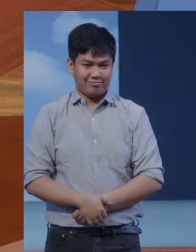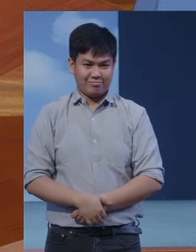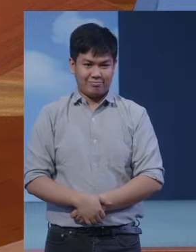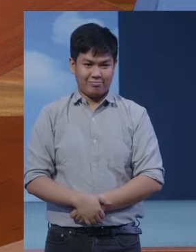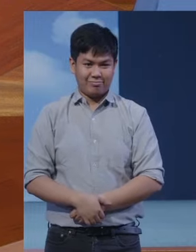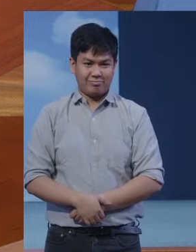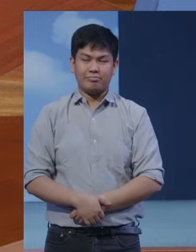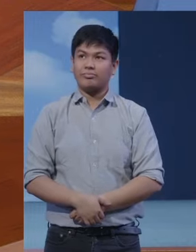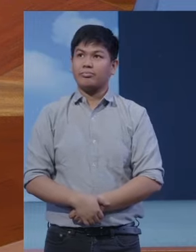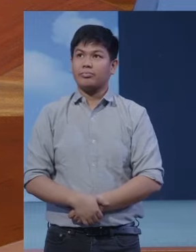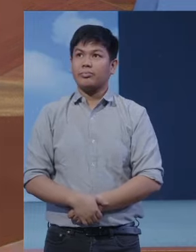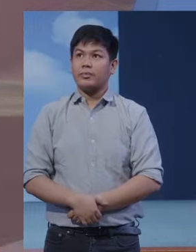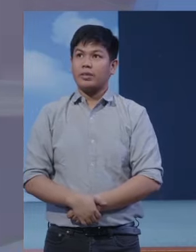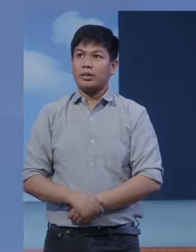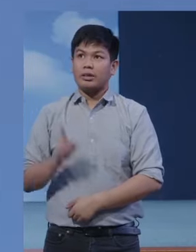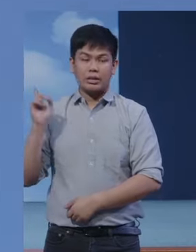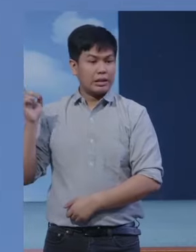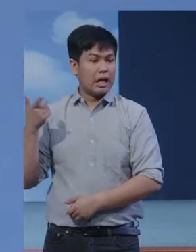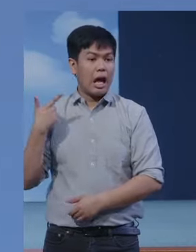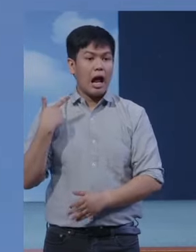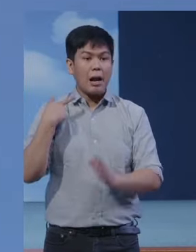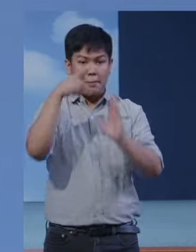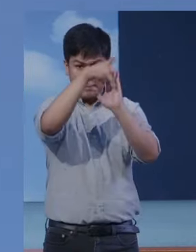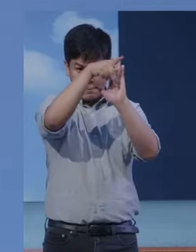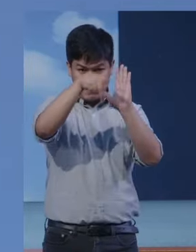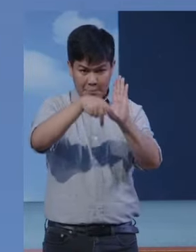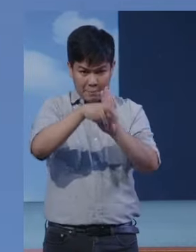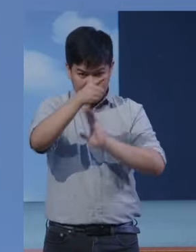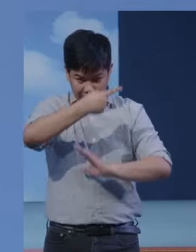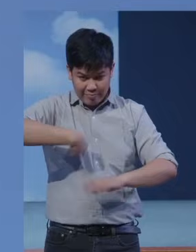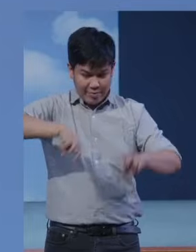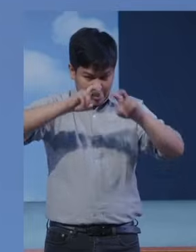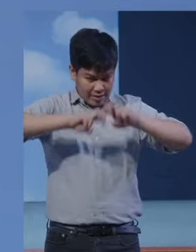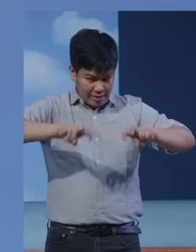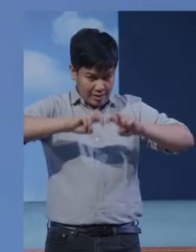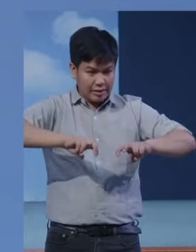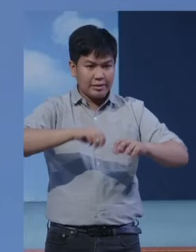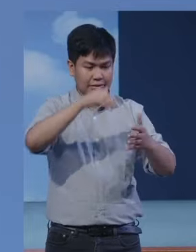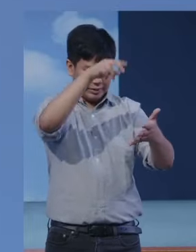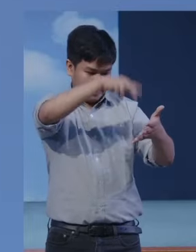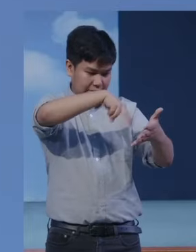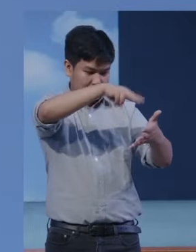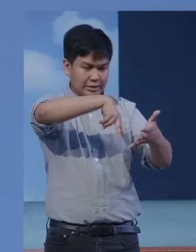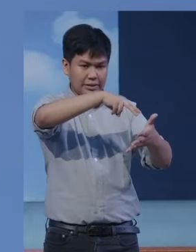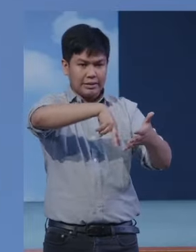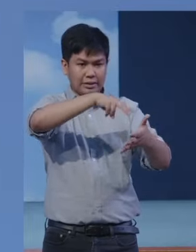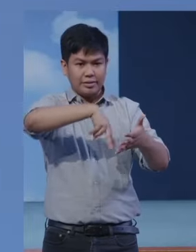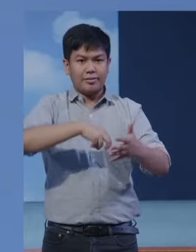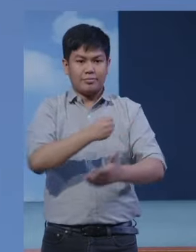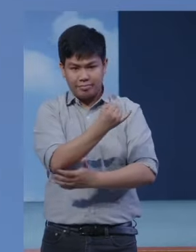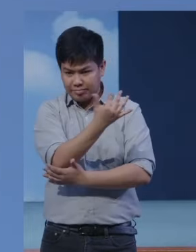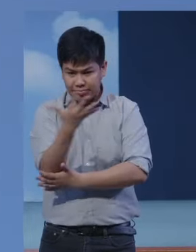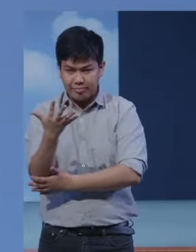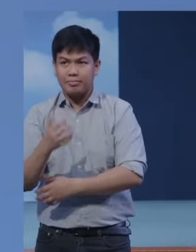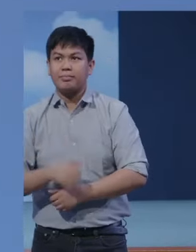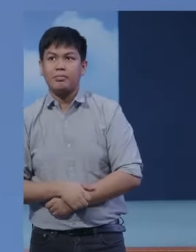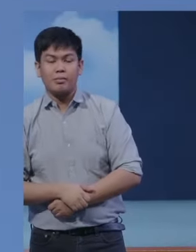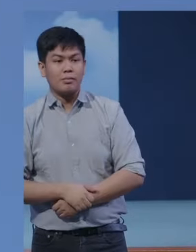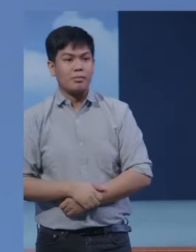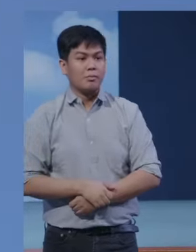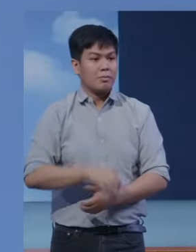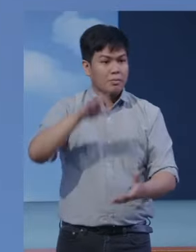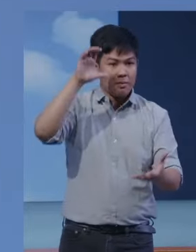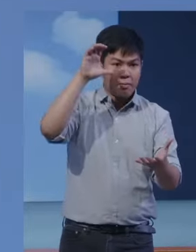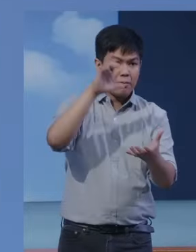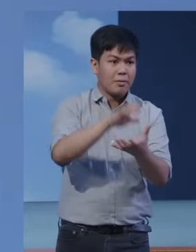spouse may mga prinsipyo na dapat nating isaisip Babasahin ko na lang po ang ilan ang pag-aasawa muli